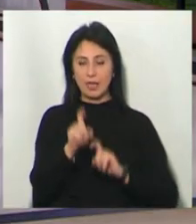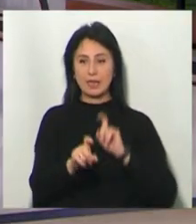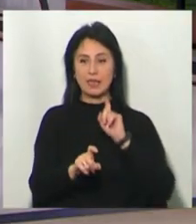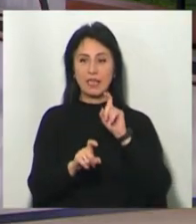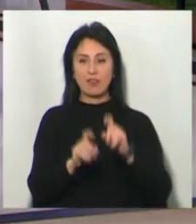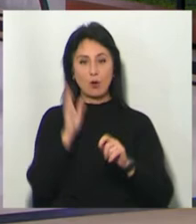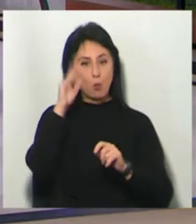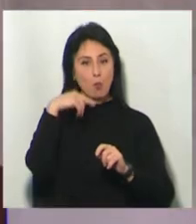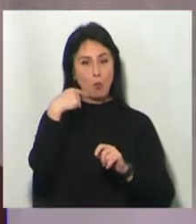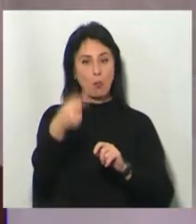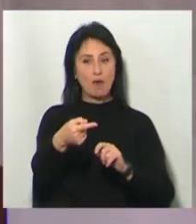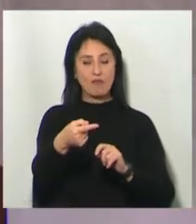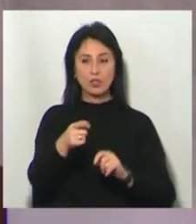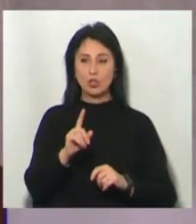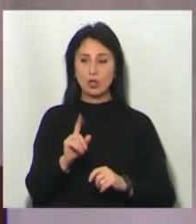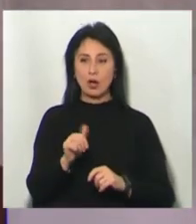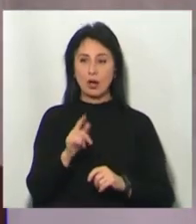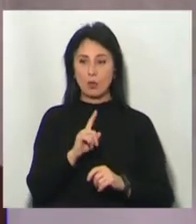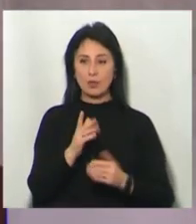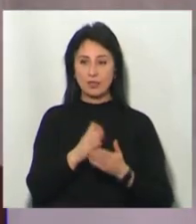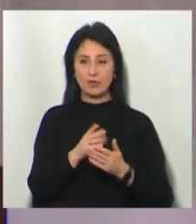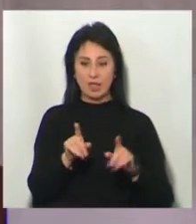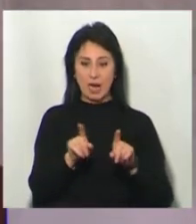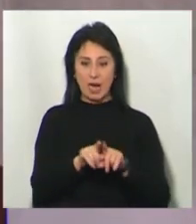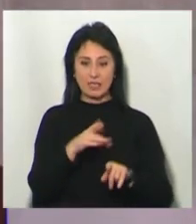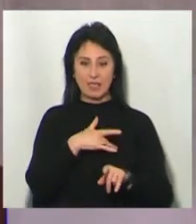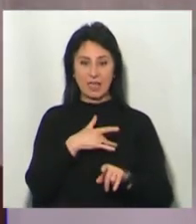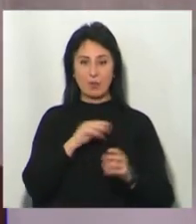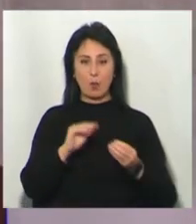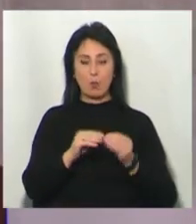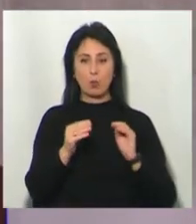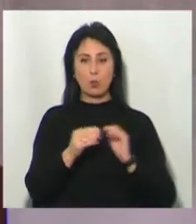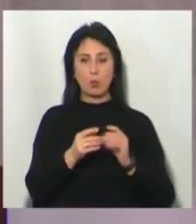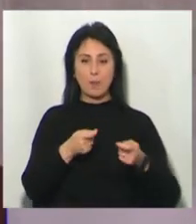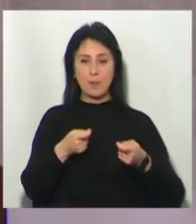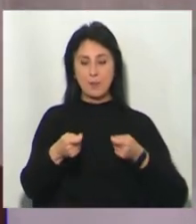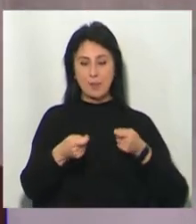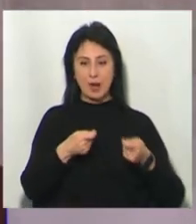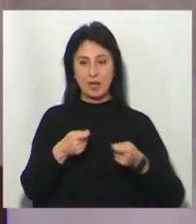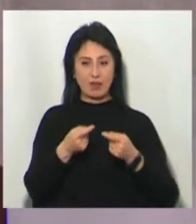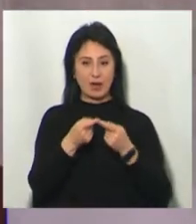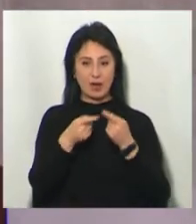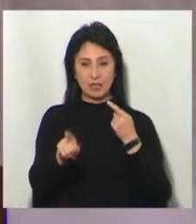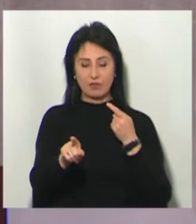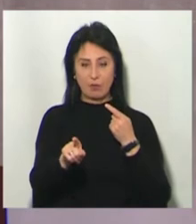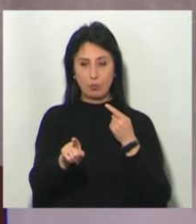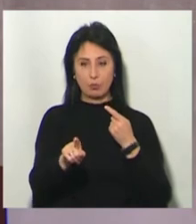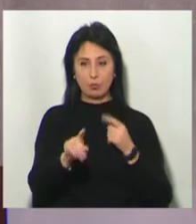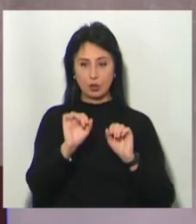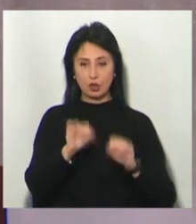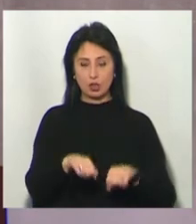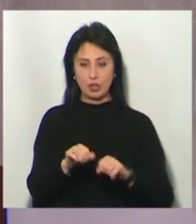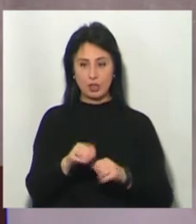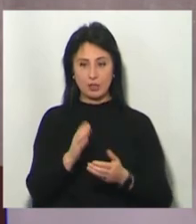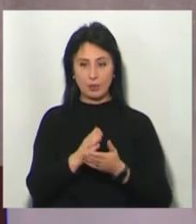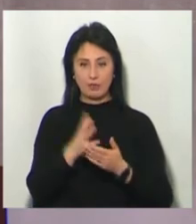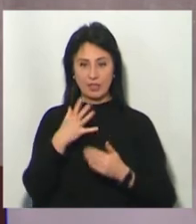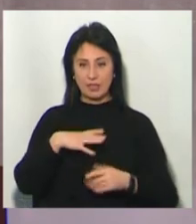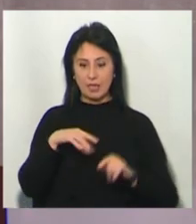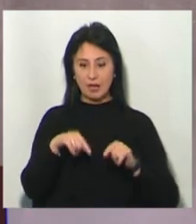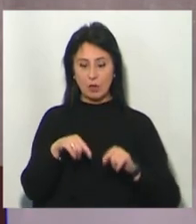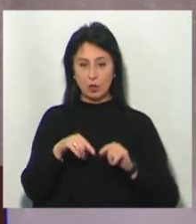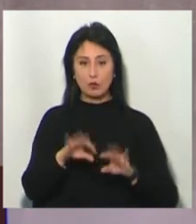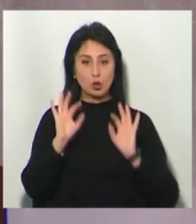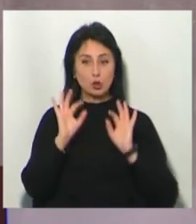ნაბიჯი მომავალში, რომელიც ასეთი ტიპის პრობლემების მართვას განსხვავებულად შესაძლებელს ხდის